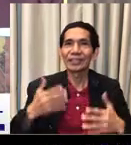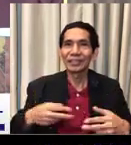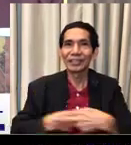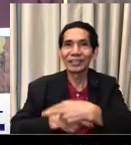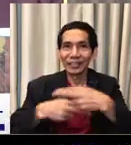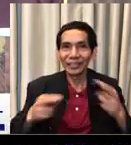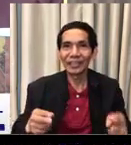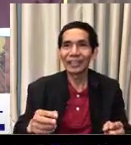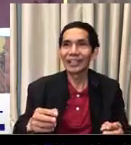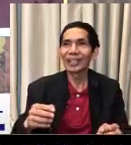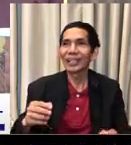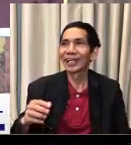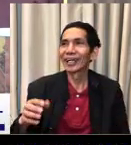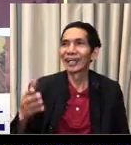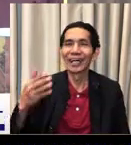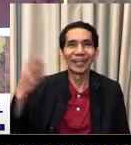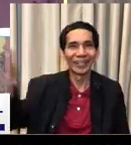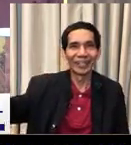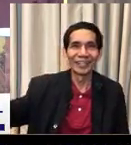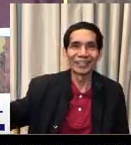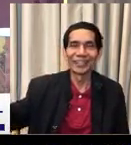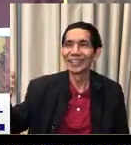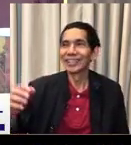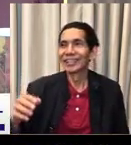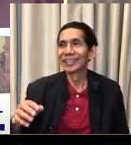ito ay si Chris Tenorio.